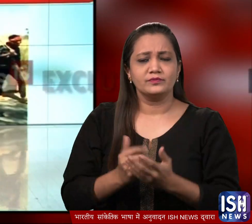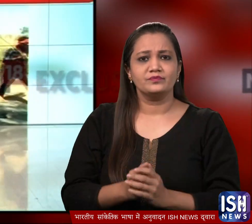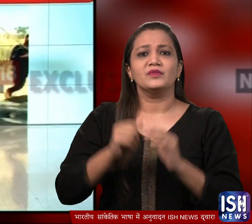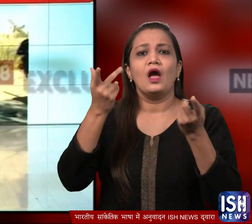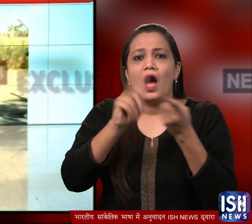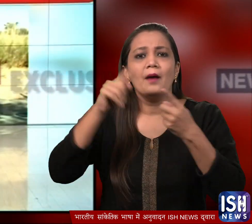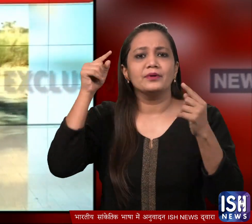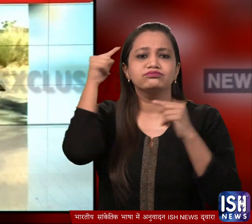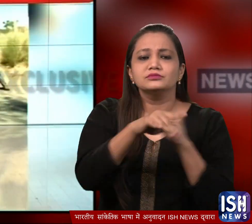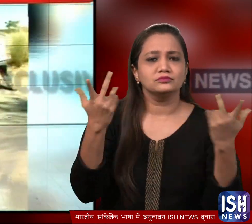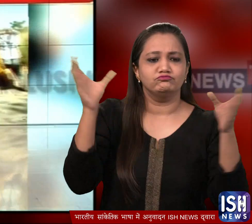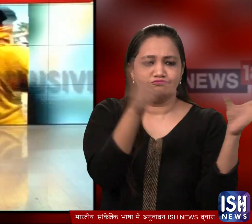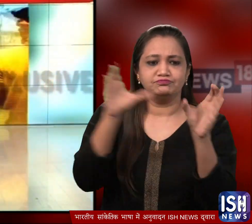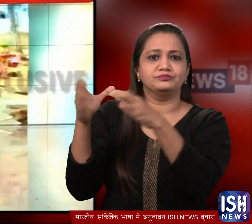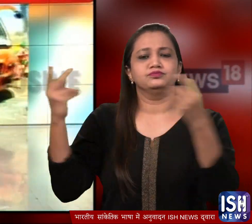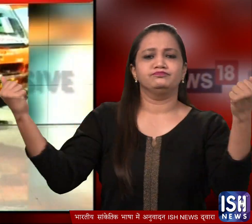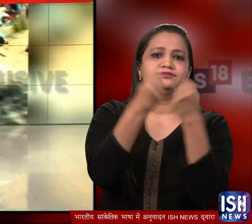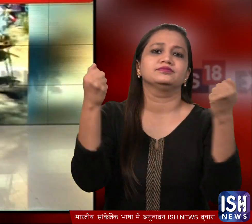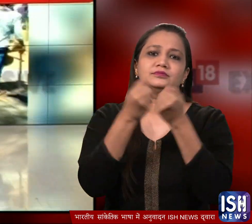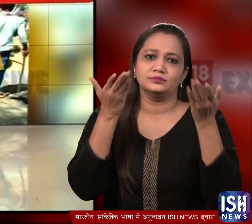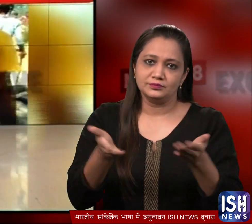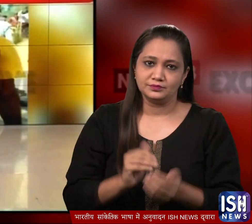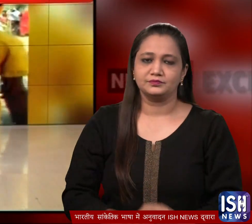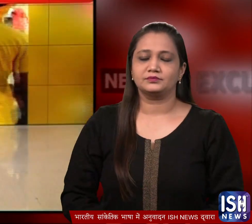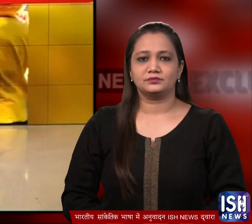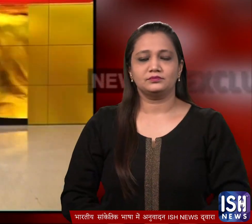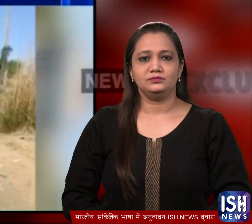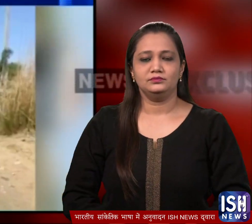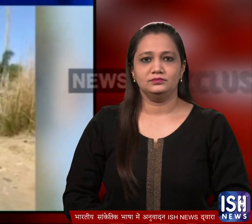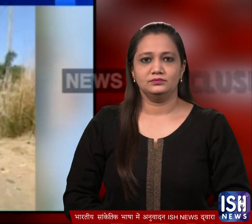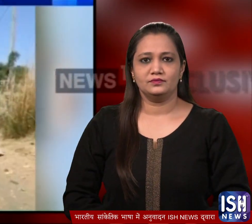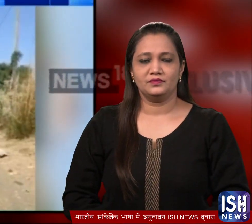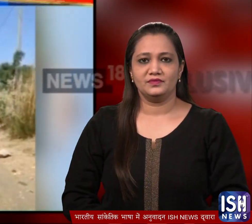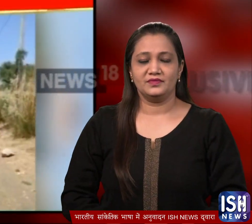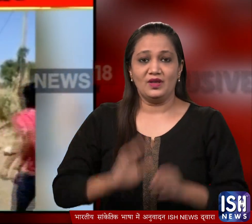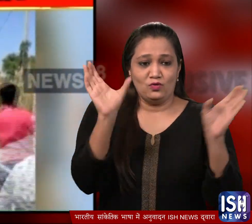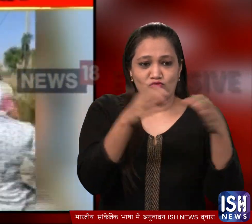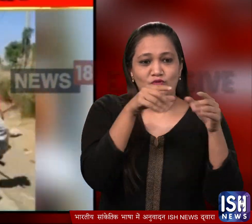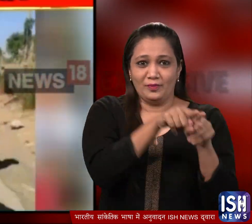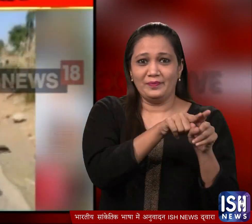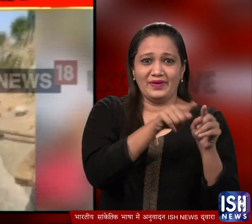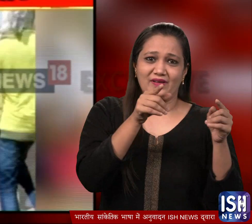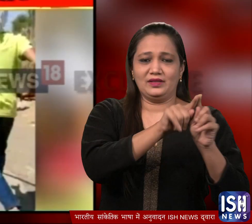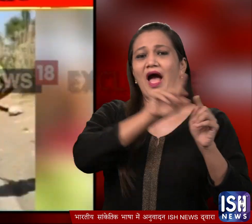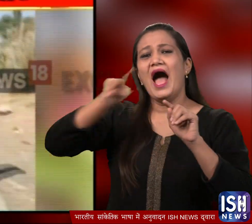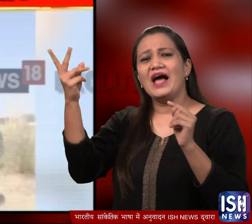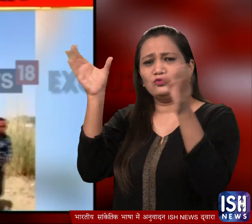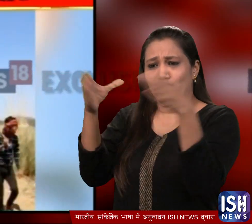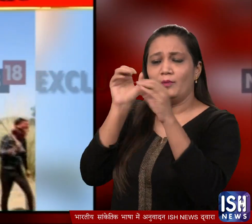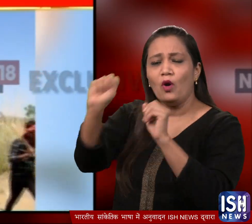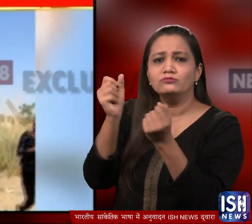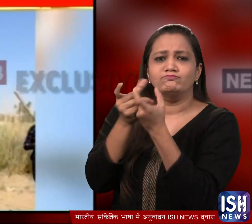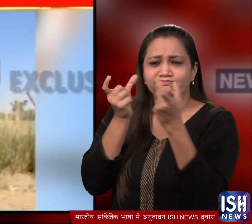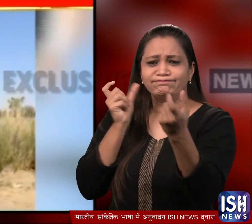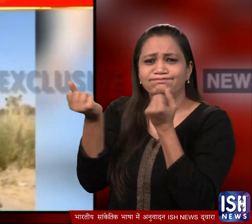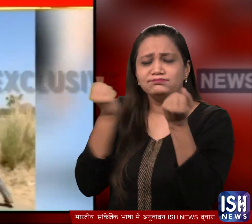है कि दो गुटों की आपसी रंजिश में इस घटना को अंजाम दिया गया, जिसमें एक गुट के लोगों ने दूसरे गुट की एक बस